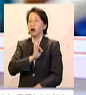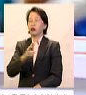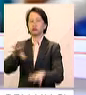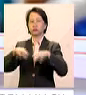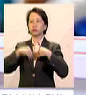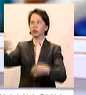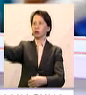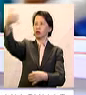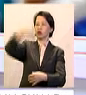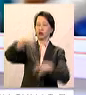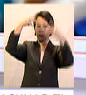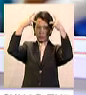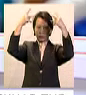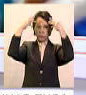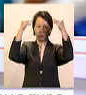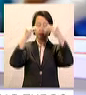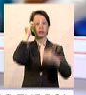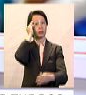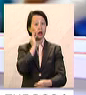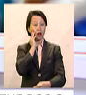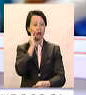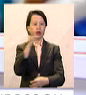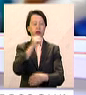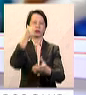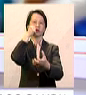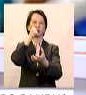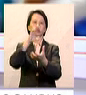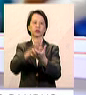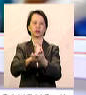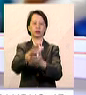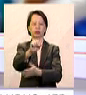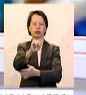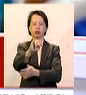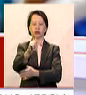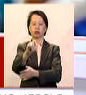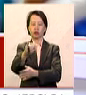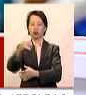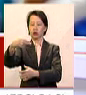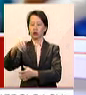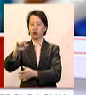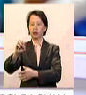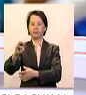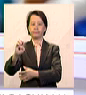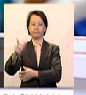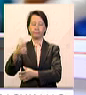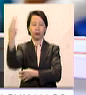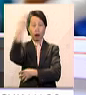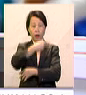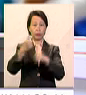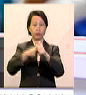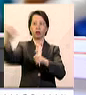menerima kunjungan Perdana Menteri Tun Dr. Mahathir Mohamad dan isteri Tun Dr. Siti Hasmah Mohamad Ali pada hari pertama hari